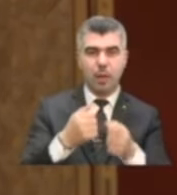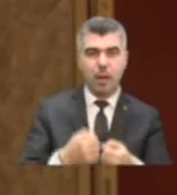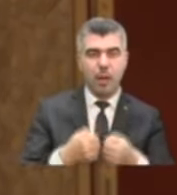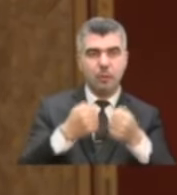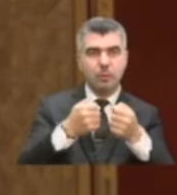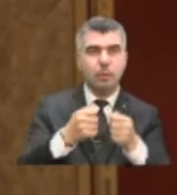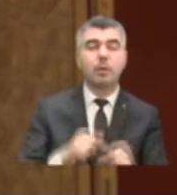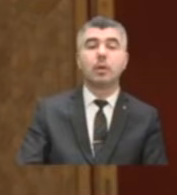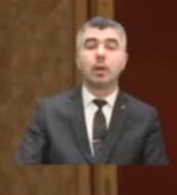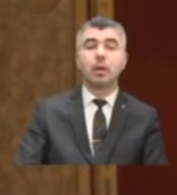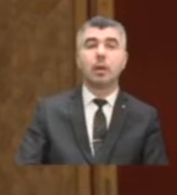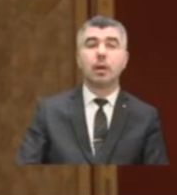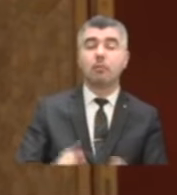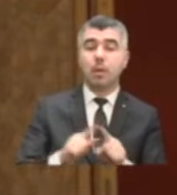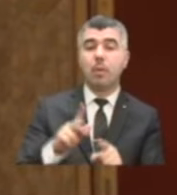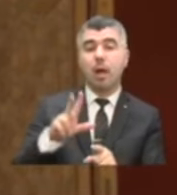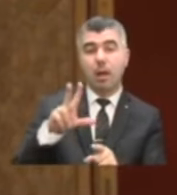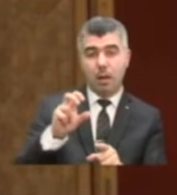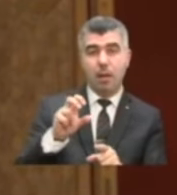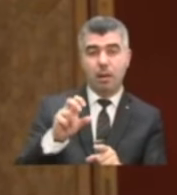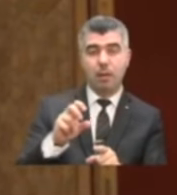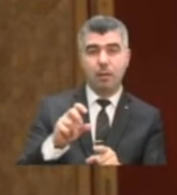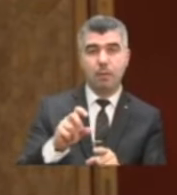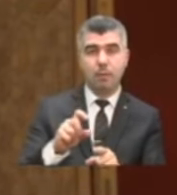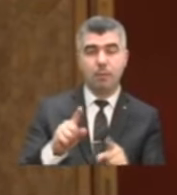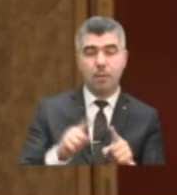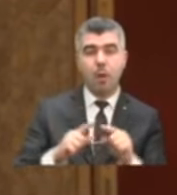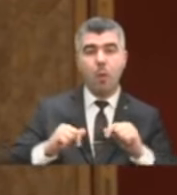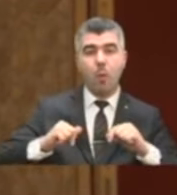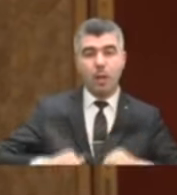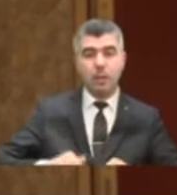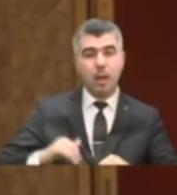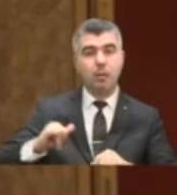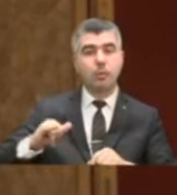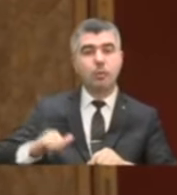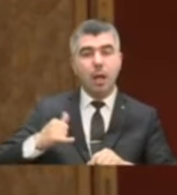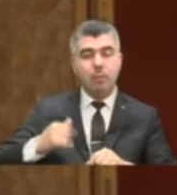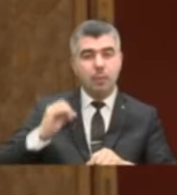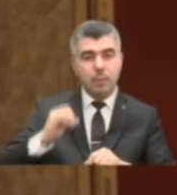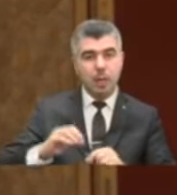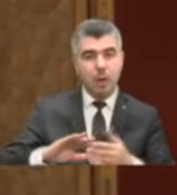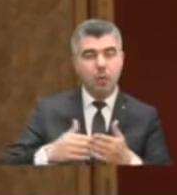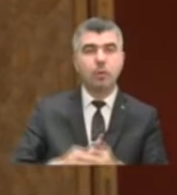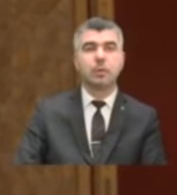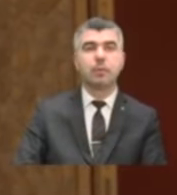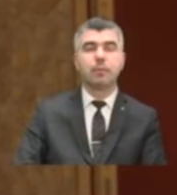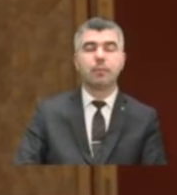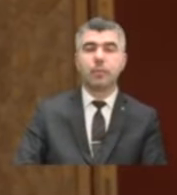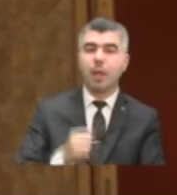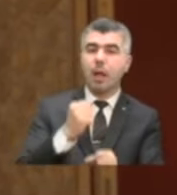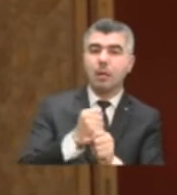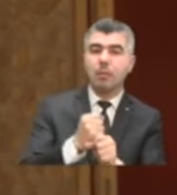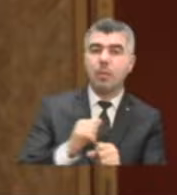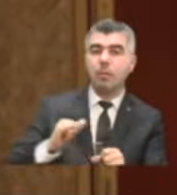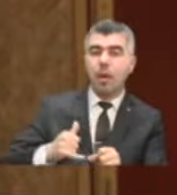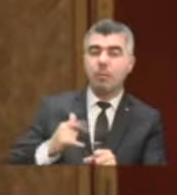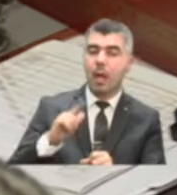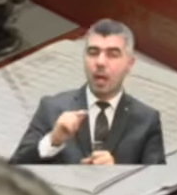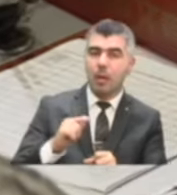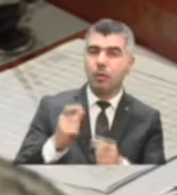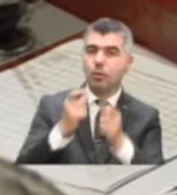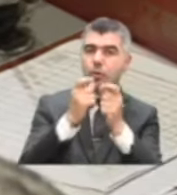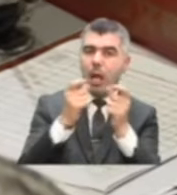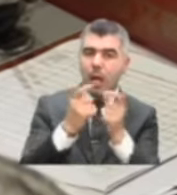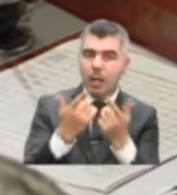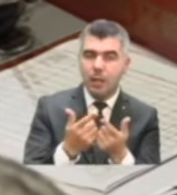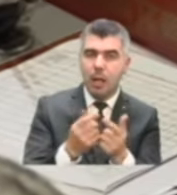الامل ان هناك اعتراف من طرف وزاره الشباب، وزاره الوصيه على اعلى الشباب بالاعمال اللي كيقوموا بها. كاين شباب كيديروا مقاولات، كاين